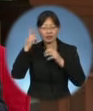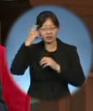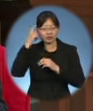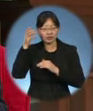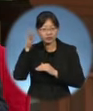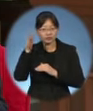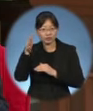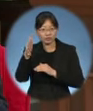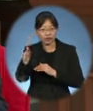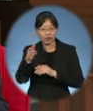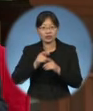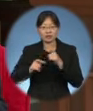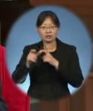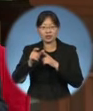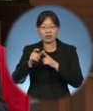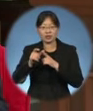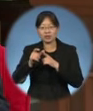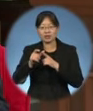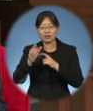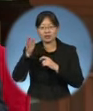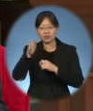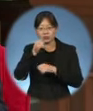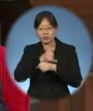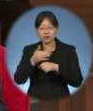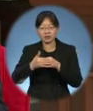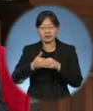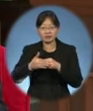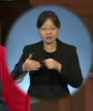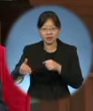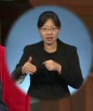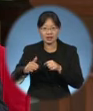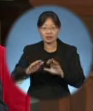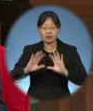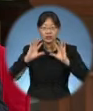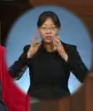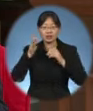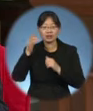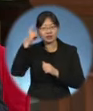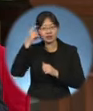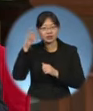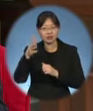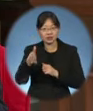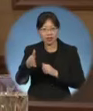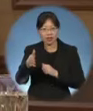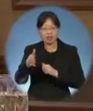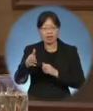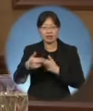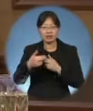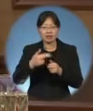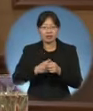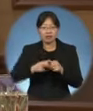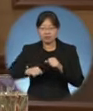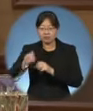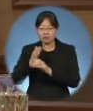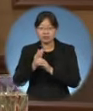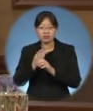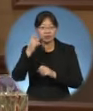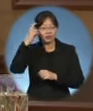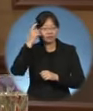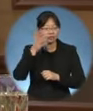소아정신과를 추가로 전공을 해서 예. 지금 소아정신과 전문의로 활동하고 있는 김봉년입니다. 그러니까 정신과 의사